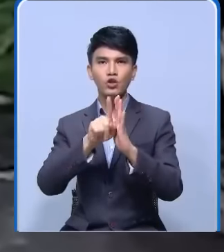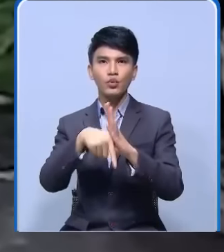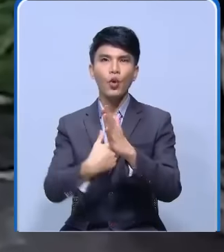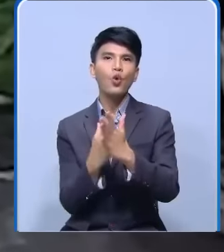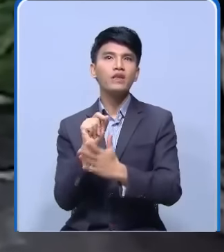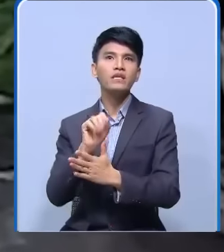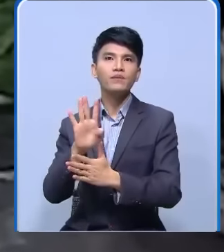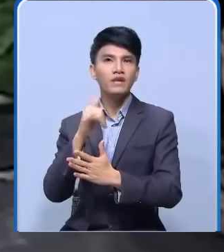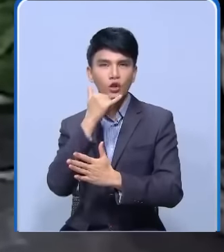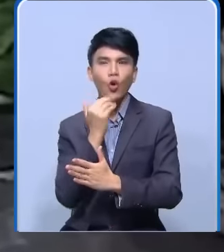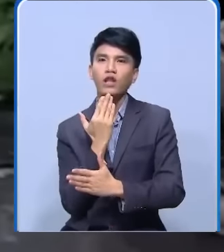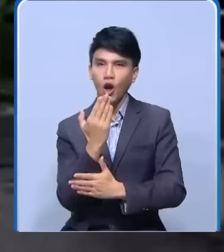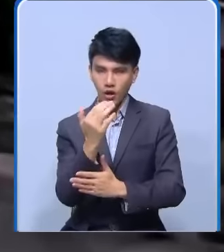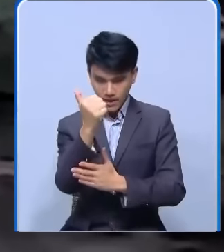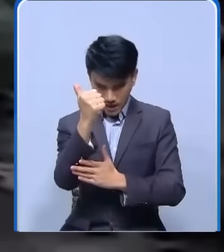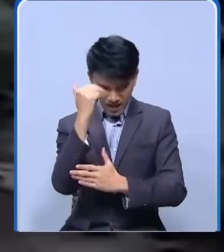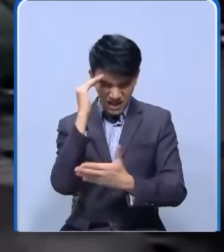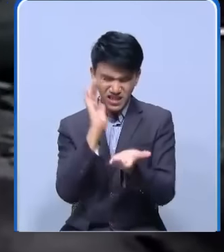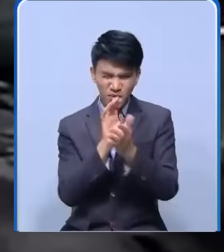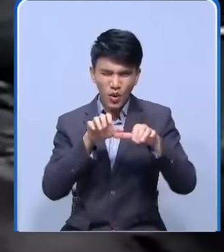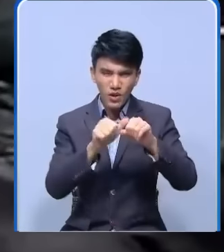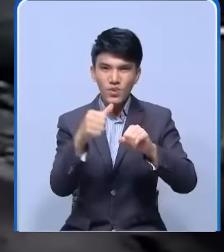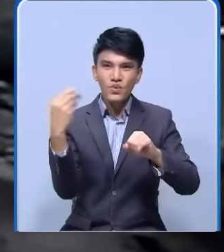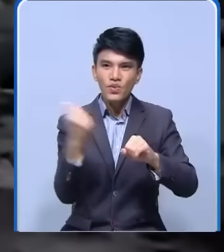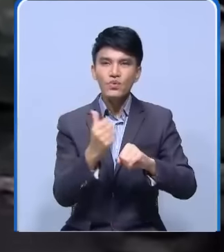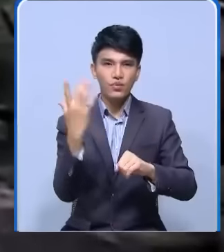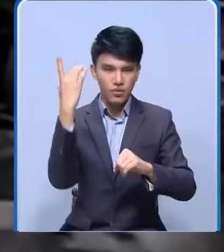จตามรวบตัวคนร้ายได้เร็วมากเลยนะ น ำเสนอข่าวไป